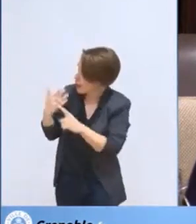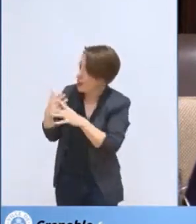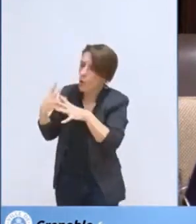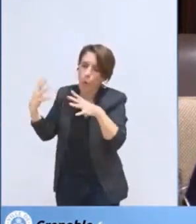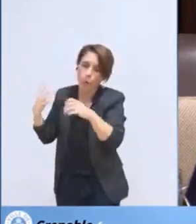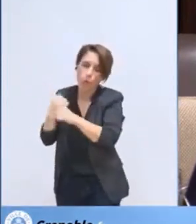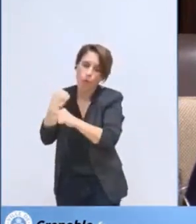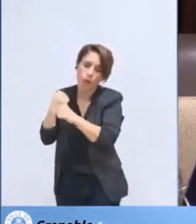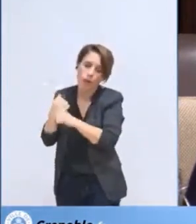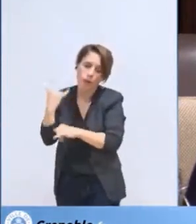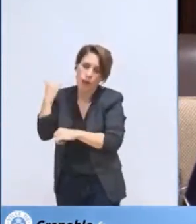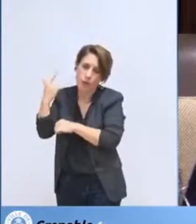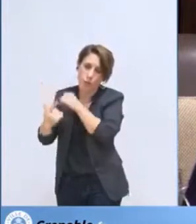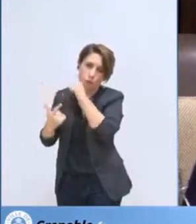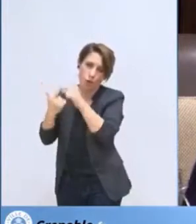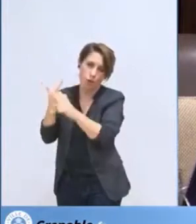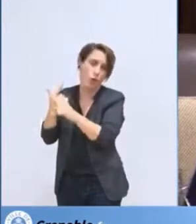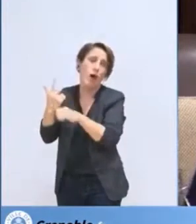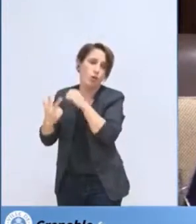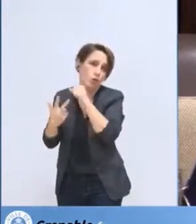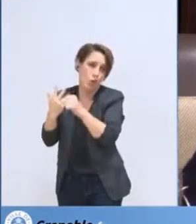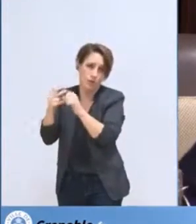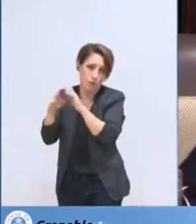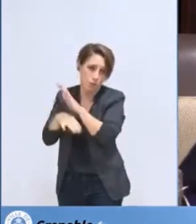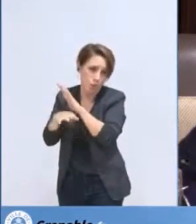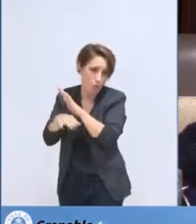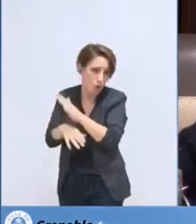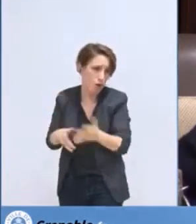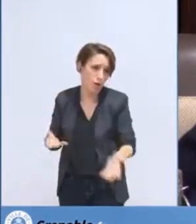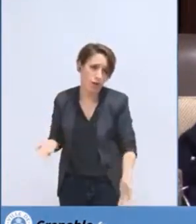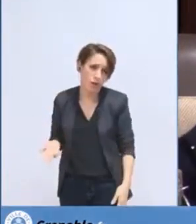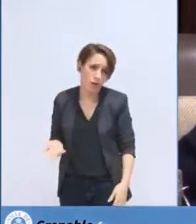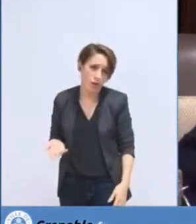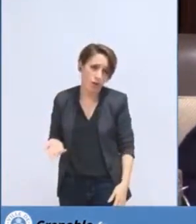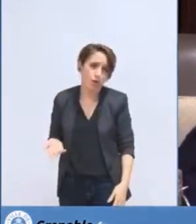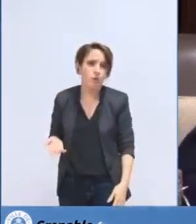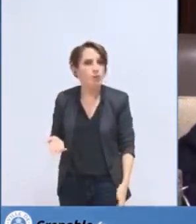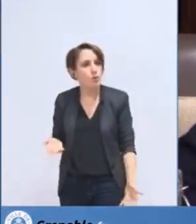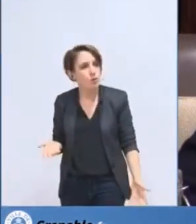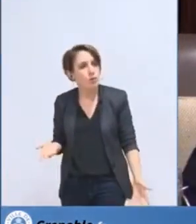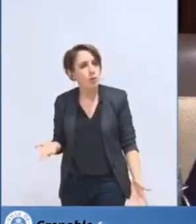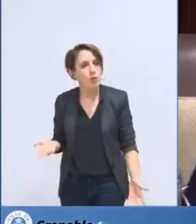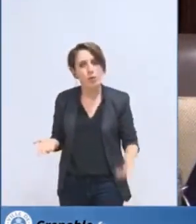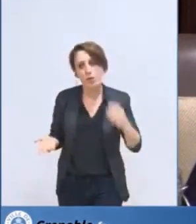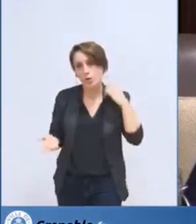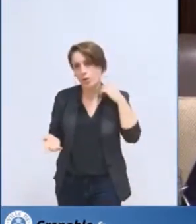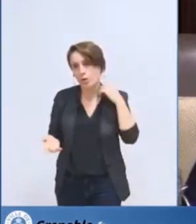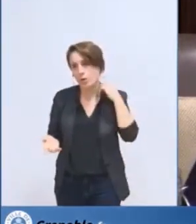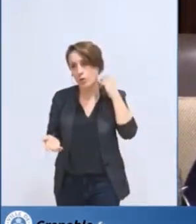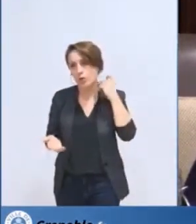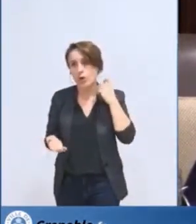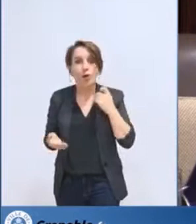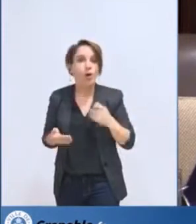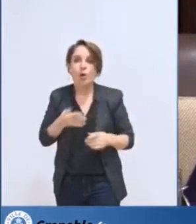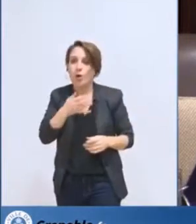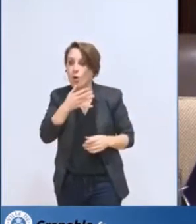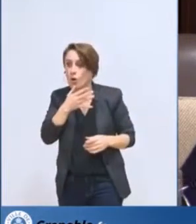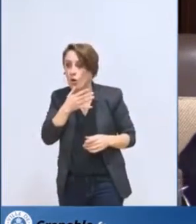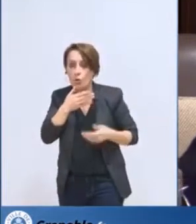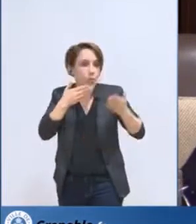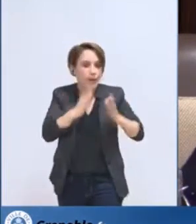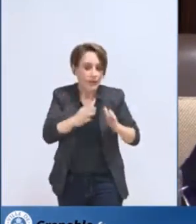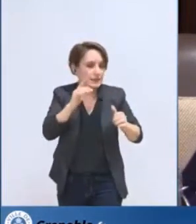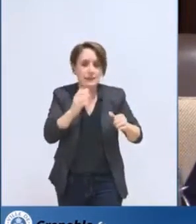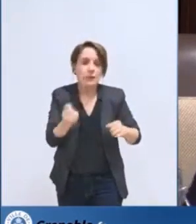en moins de 2 ans, en moins de 3 ans. Donc voilà, on ne peut pas prendre de multiples décisions en un temps